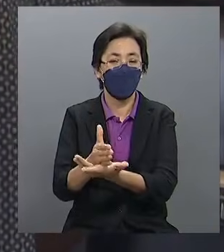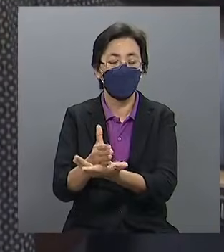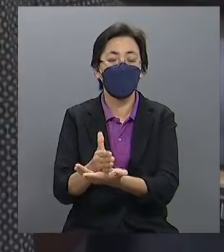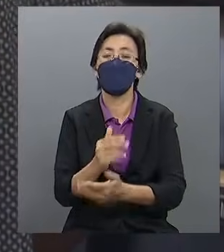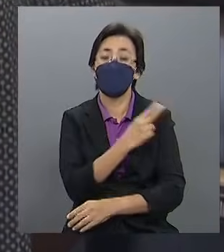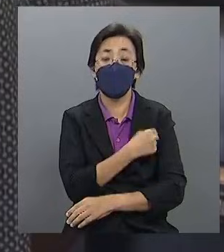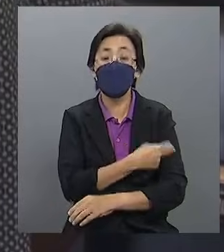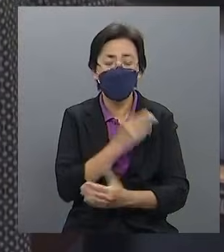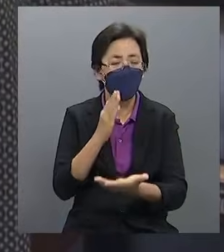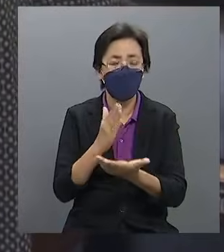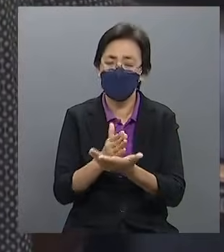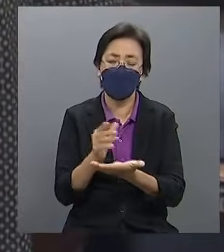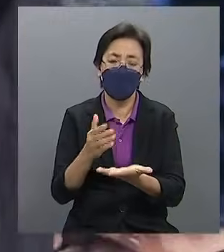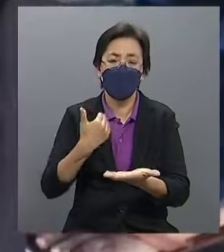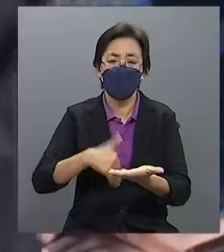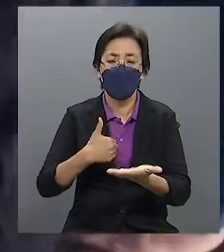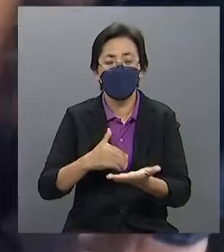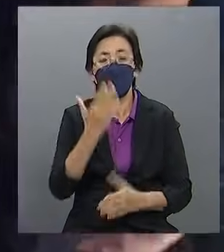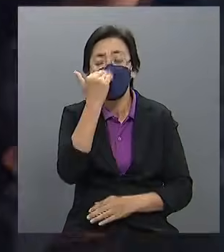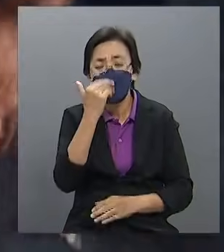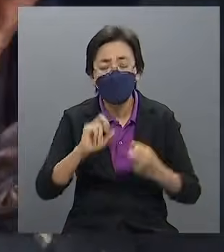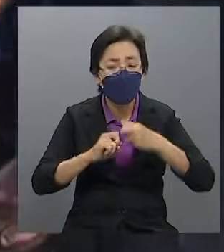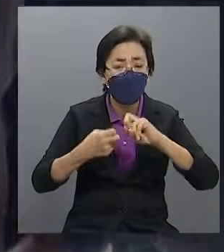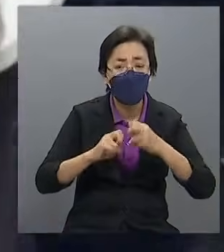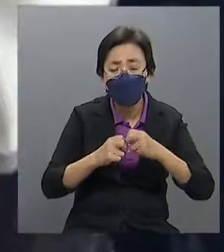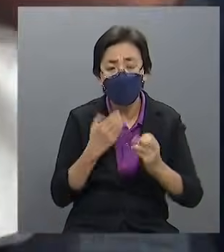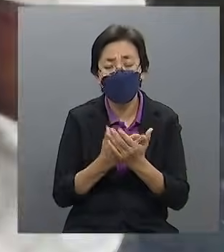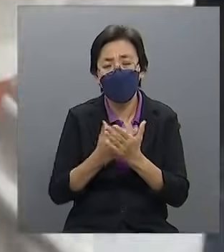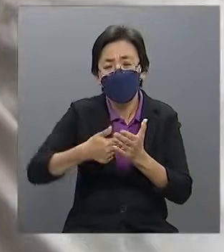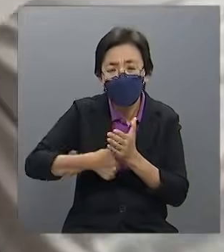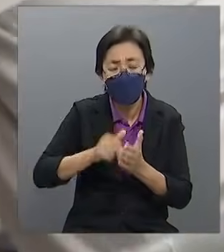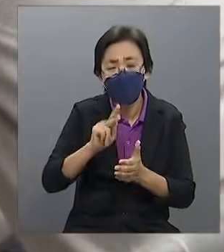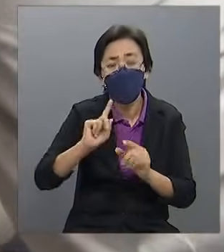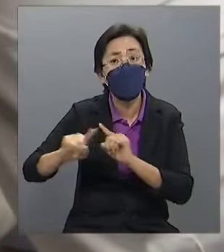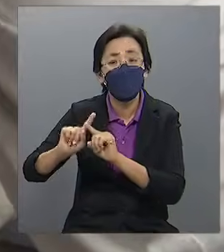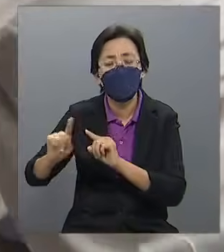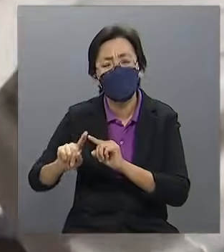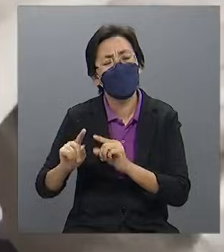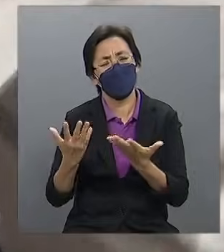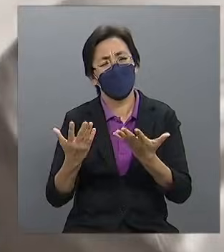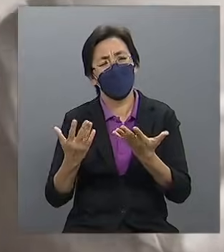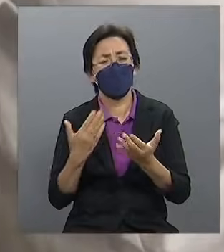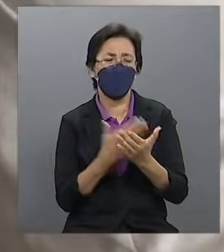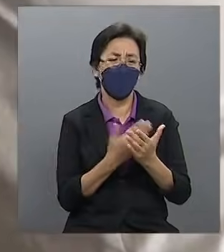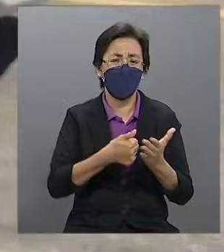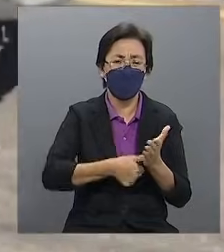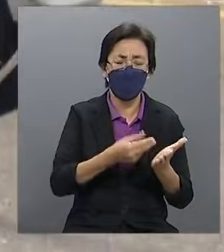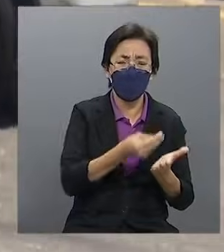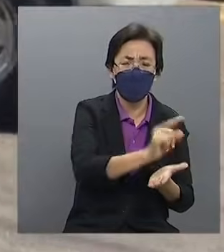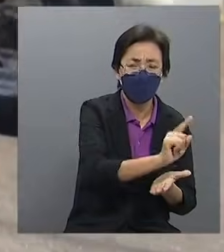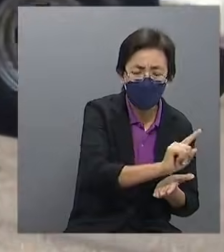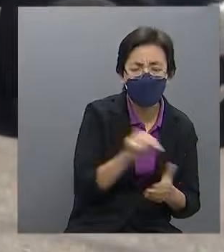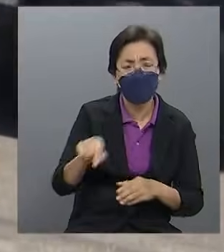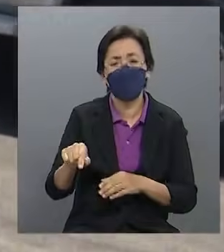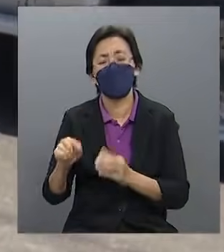ที่สุดของรัฐบาลเพราะต้องเลือกระหว่างการจ่ายหนี้ของประเทศกับความต้องการของประชาชนเพราะเงินสำรองมีไม่เพียงพ